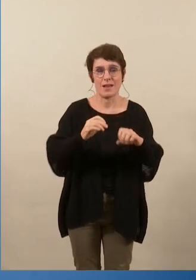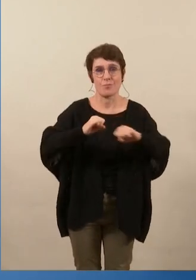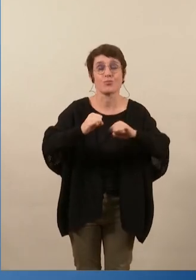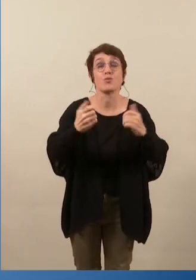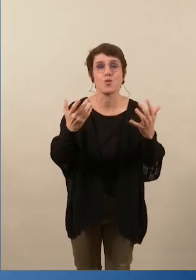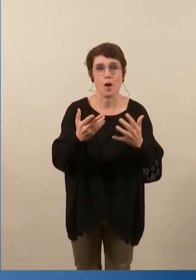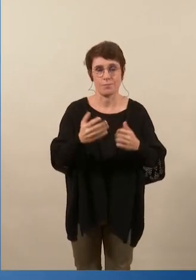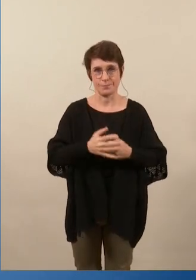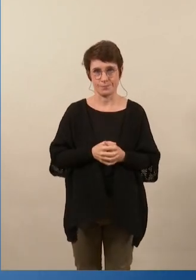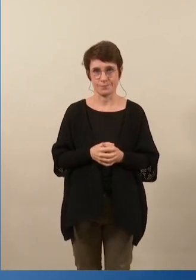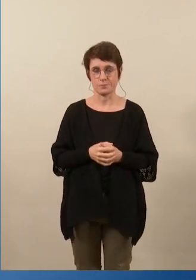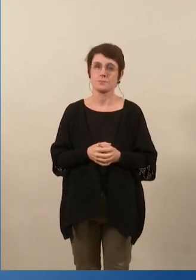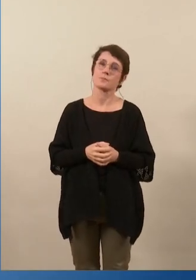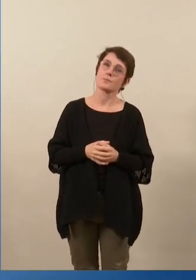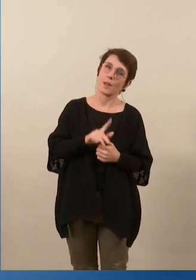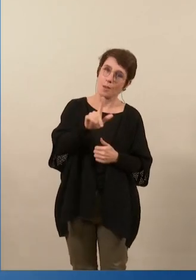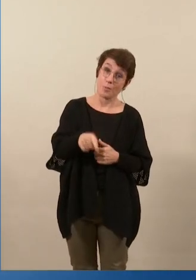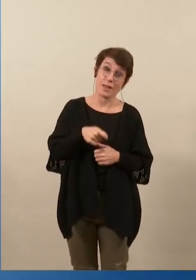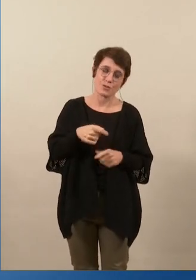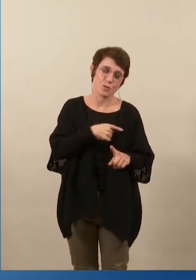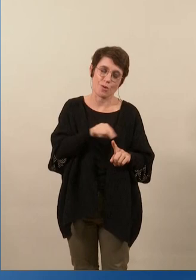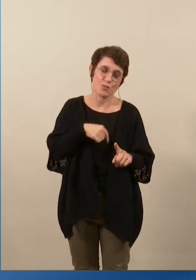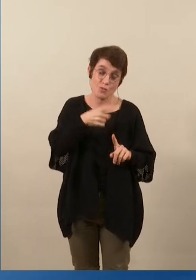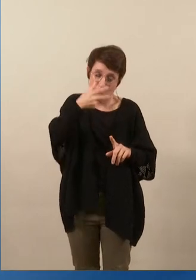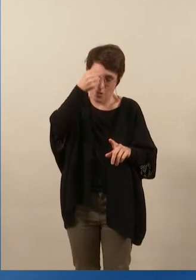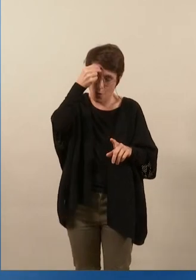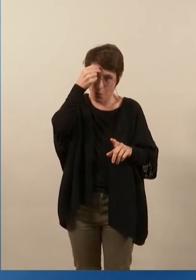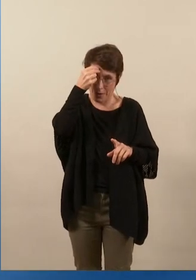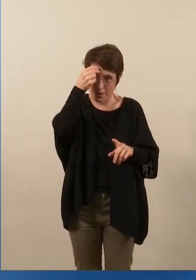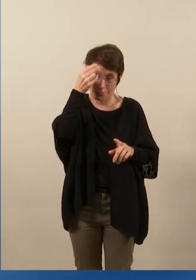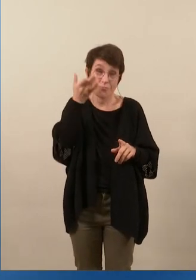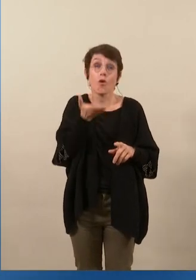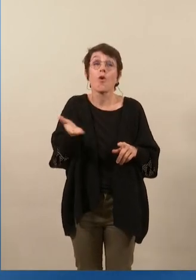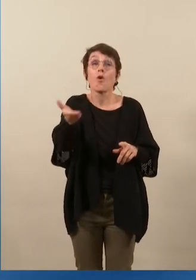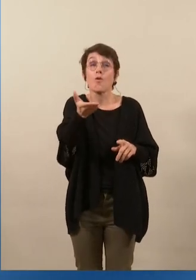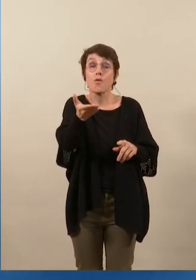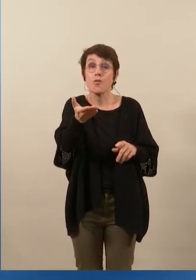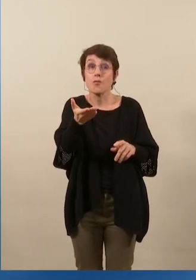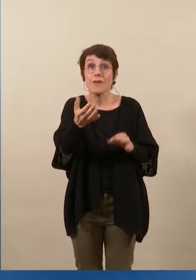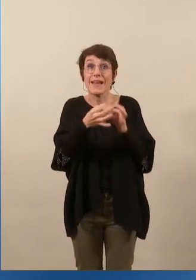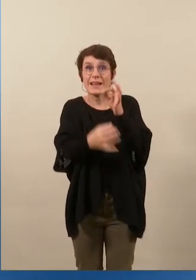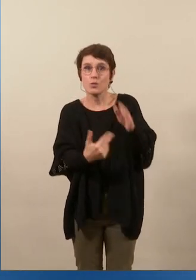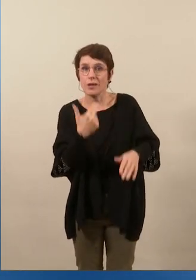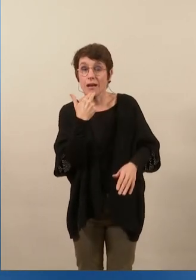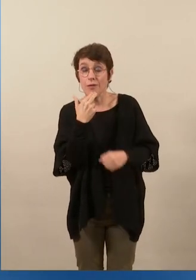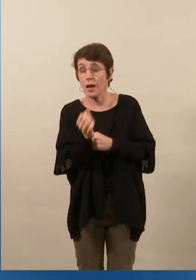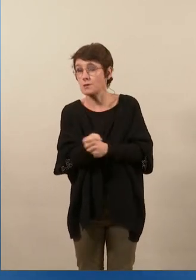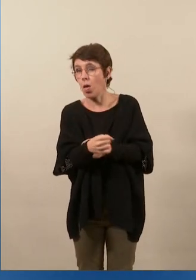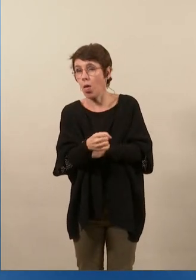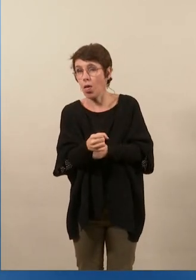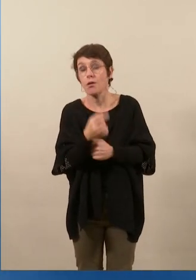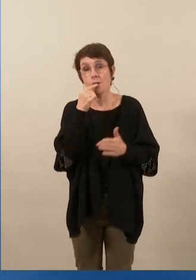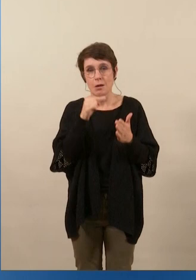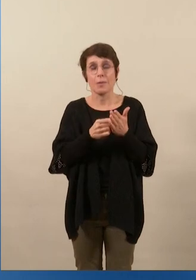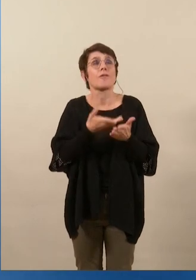bien sûr on a compris à la longue que l'efficacité vous importe peu et que chez vous les discours et les incantations se